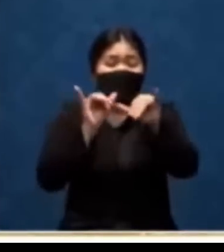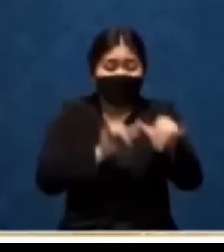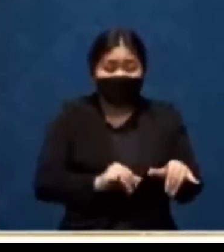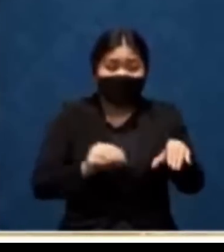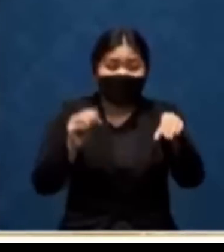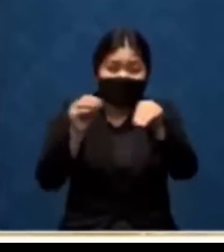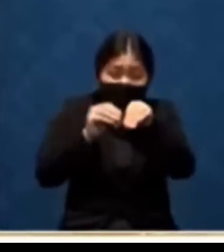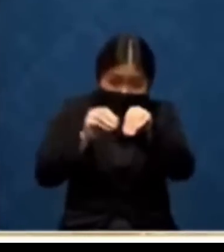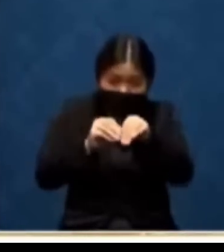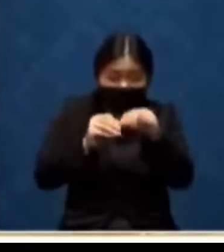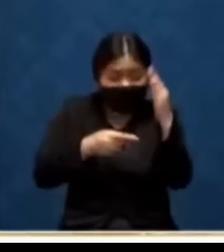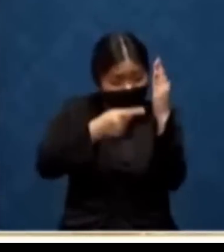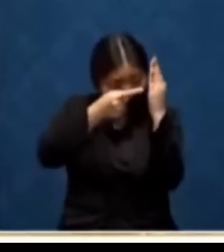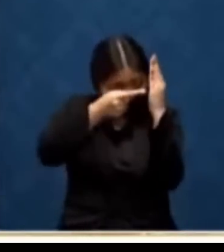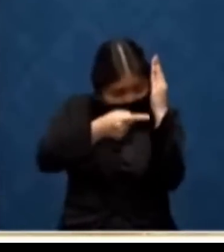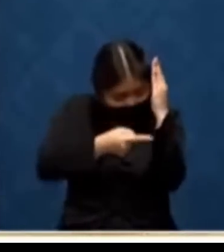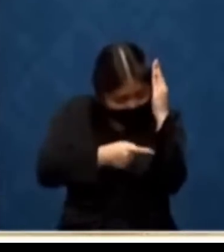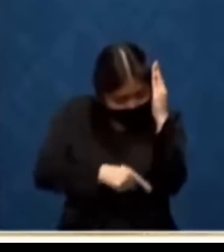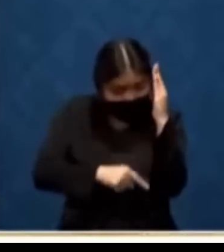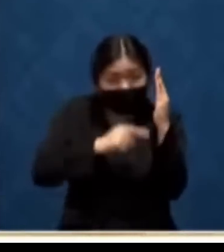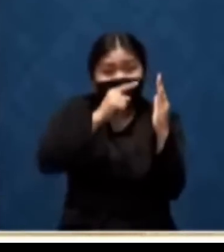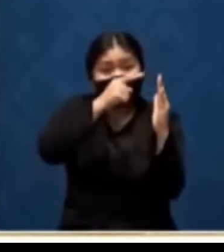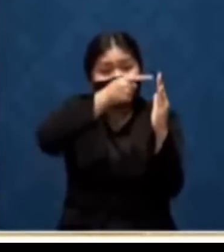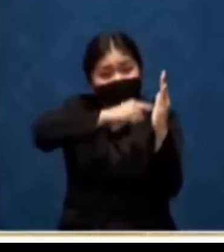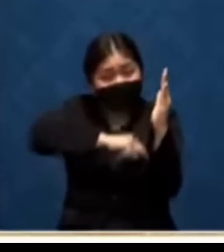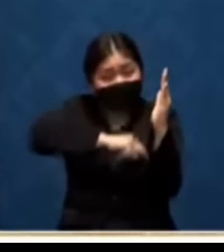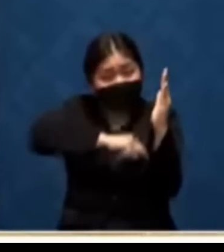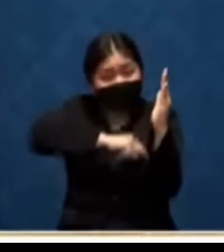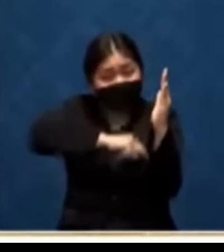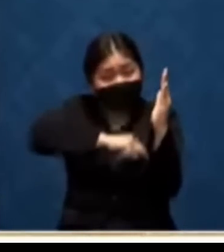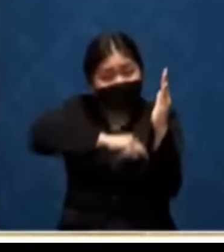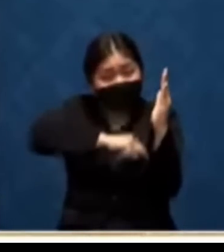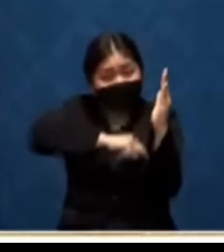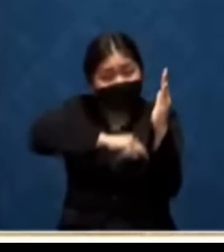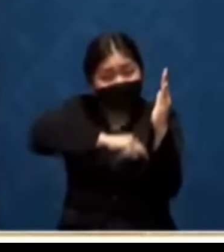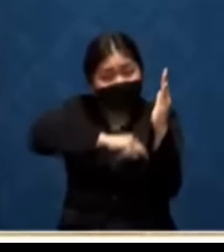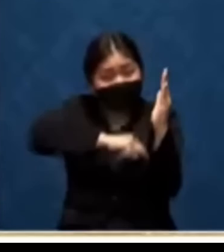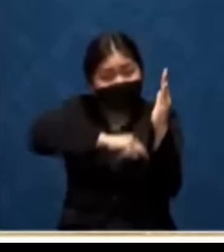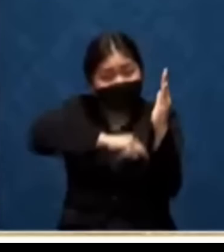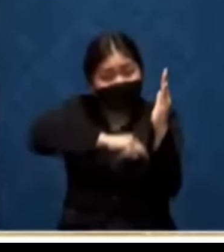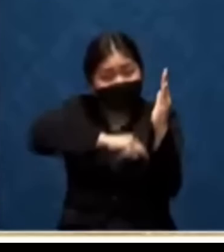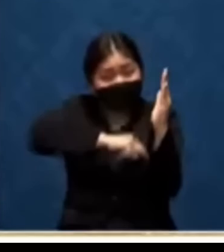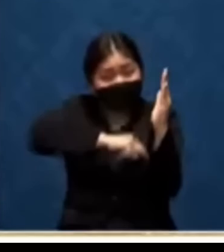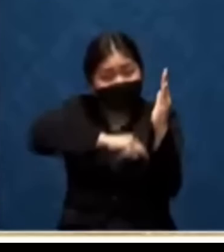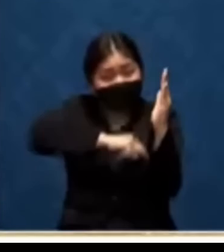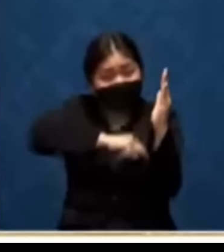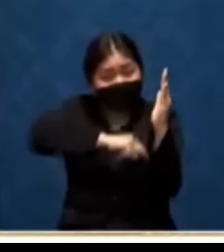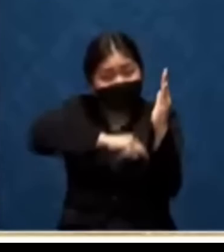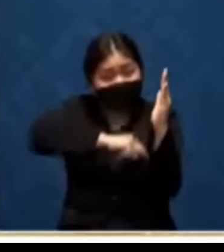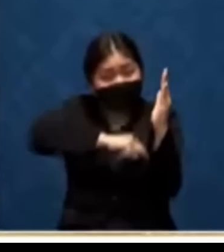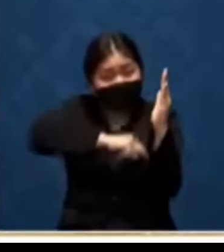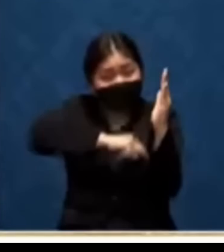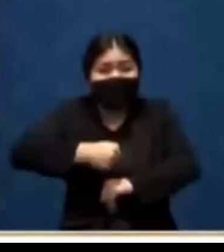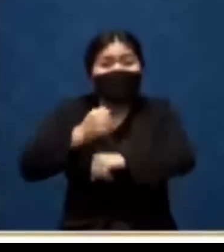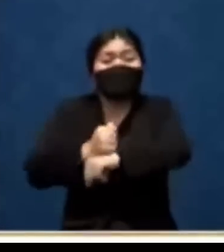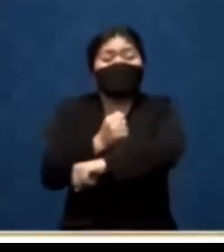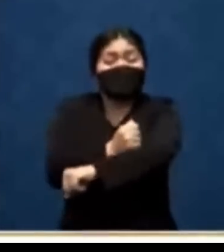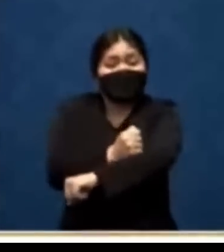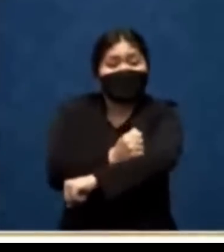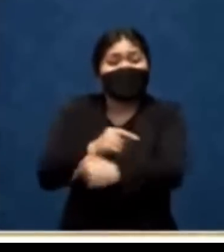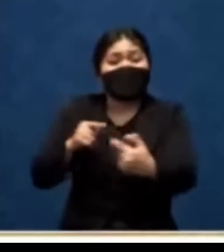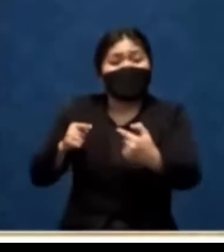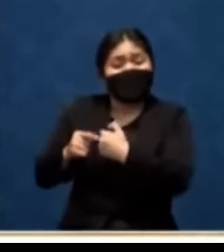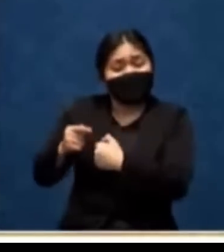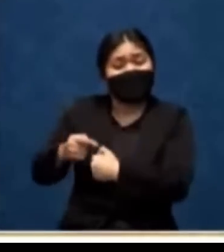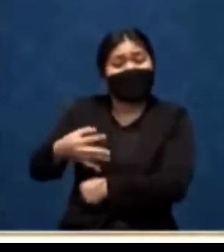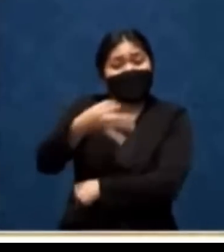ายแดนไทยเพื่อหลอกเอาเงินเอาคนไทยไปเป็นแรงงานให้กับมิจฉาชีพของตัวเองผมมีตัวอ